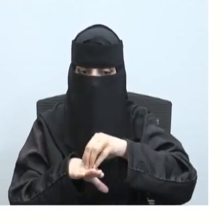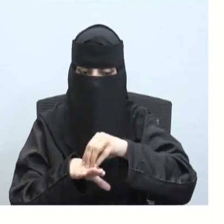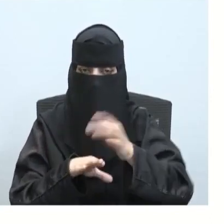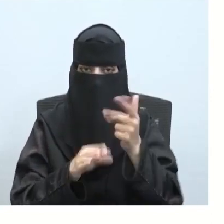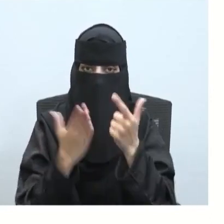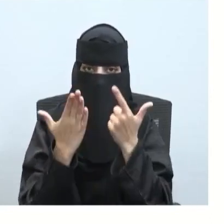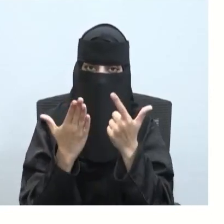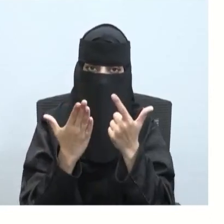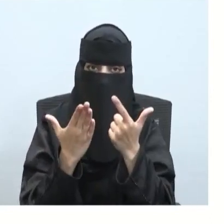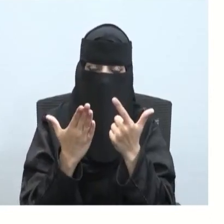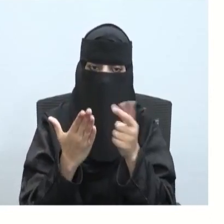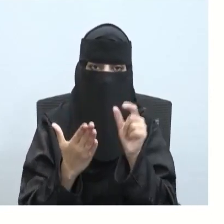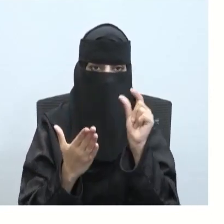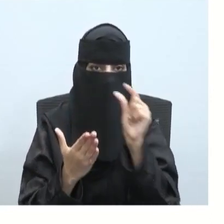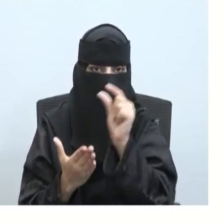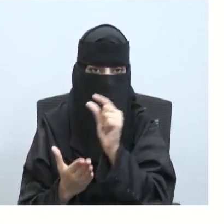7 عقد،